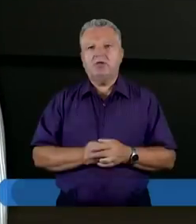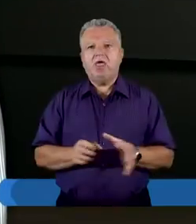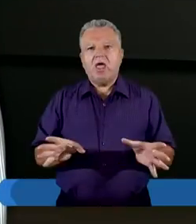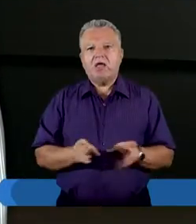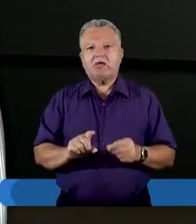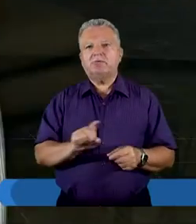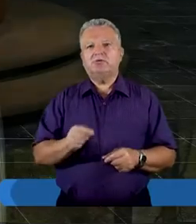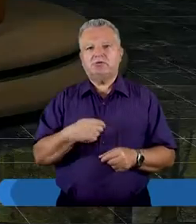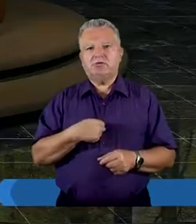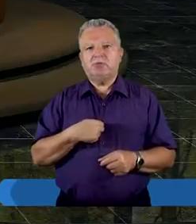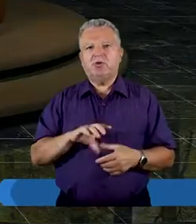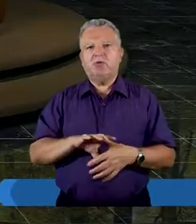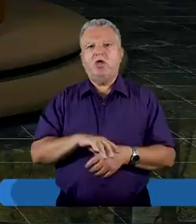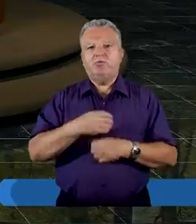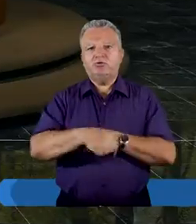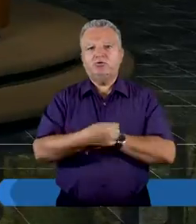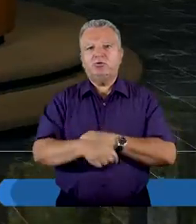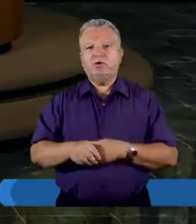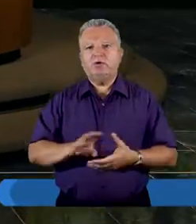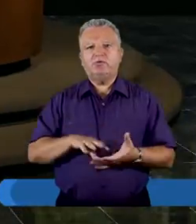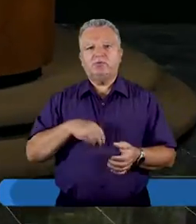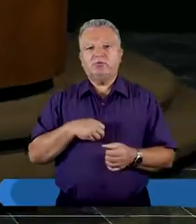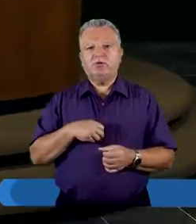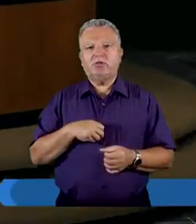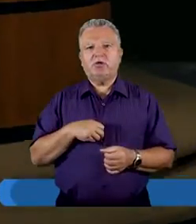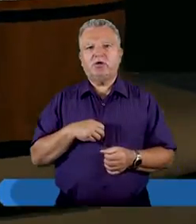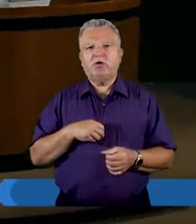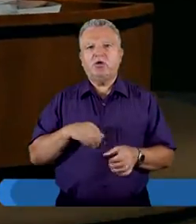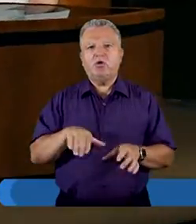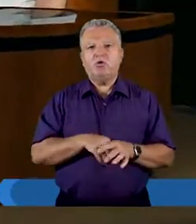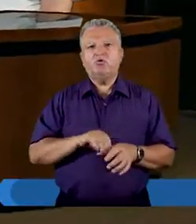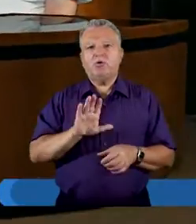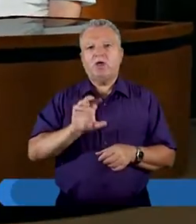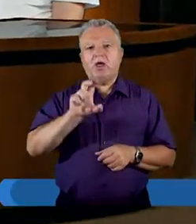Razem ze mną w rozważaniu Pisma Świętego będą brali udział Halina,